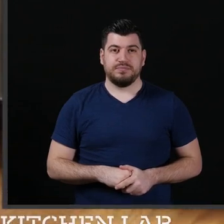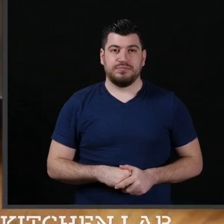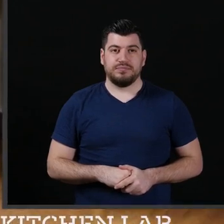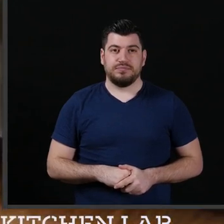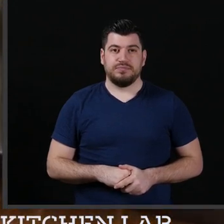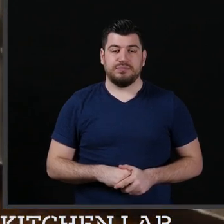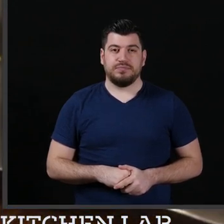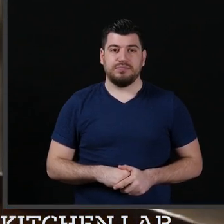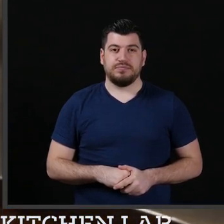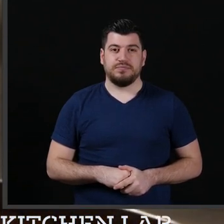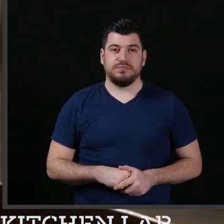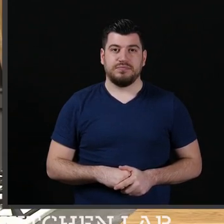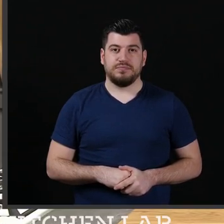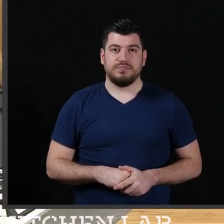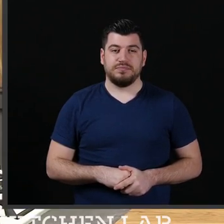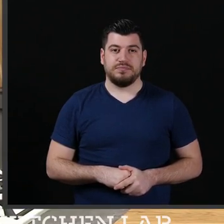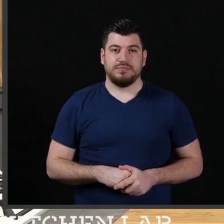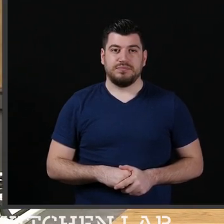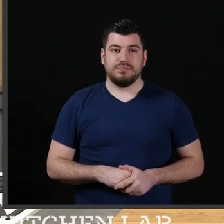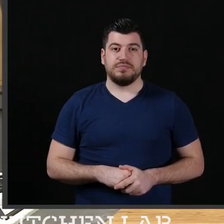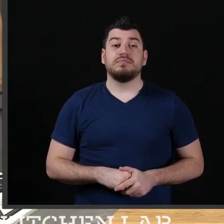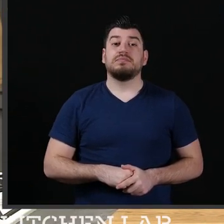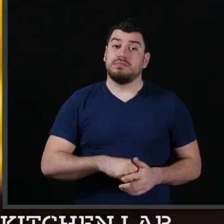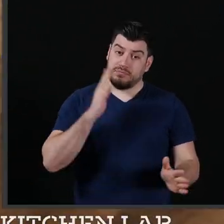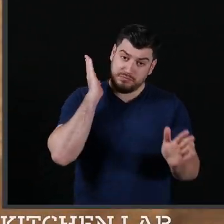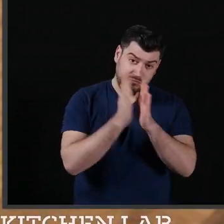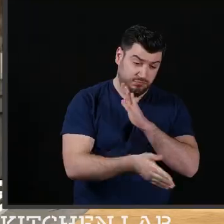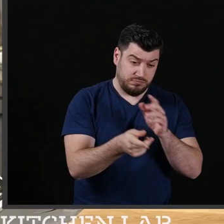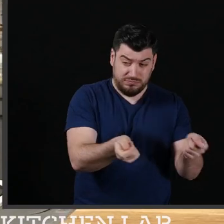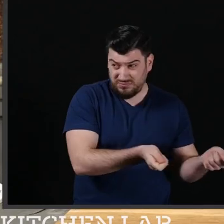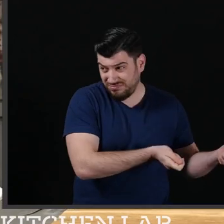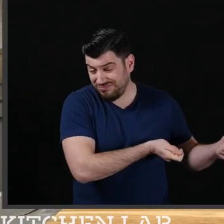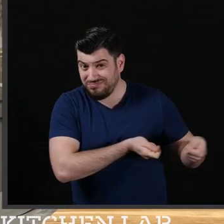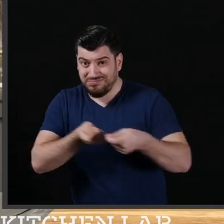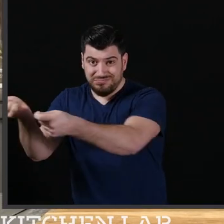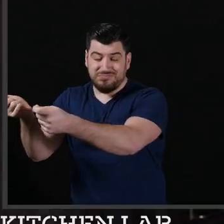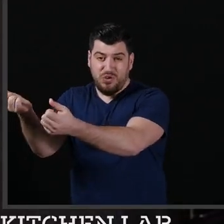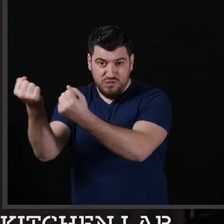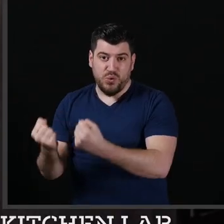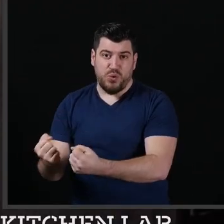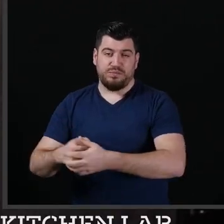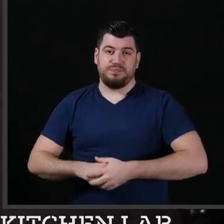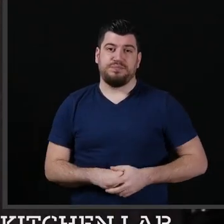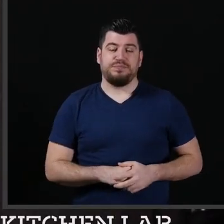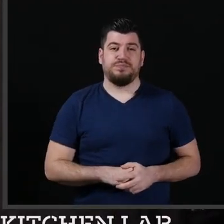Κοιτάξτε εδώ που ψήνονται ήδη οι πατάτες μέσα στο ταψί και κατευθείαν στο φούρνο.